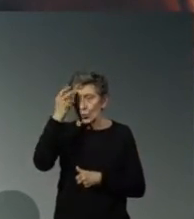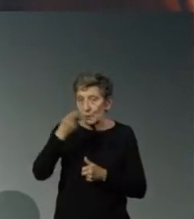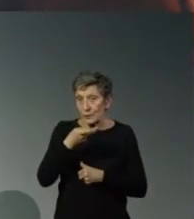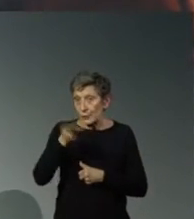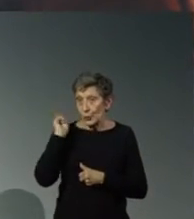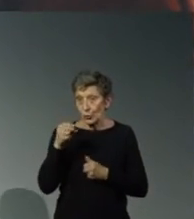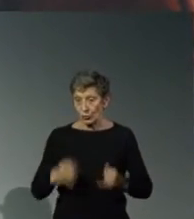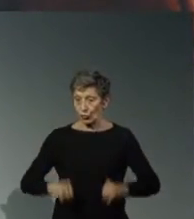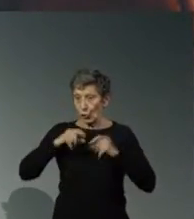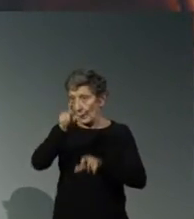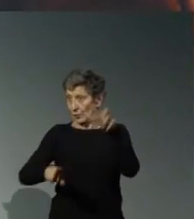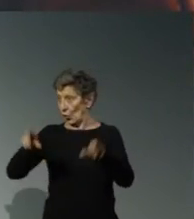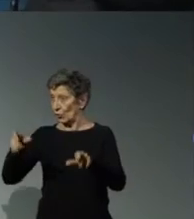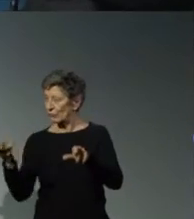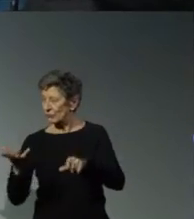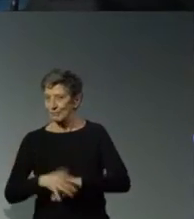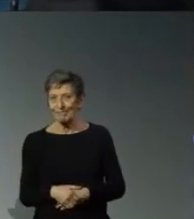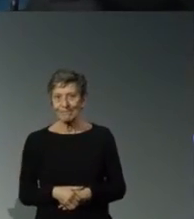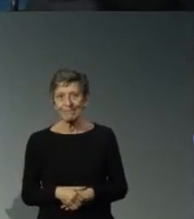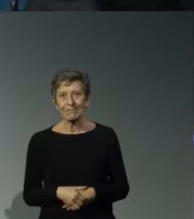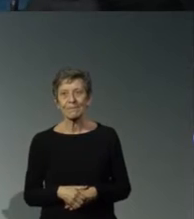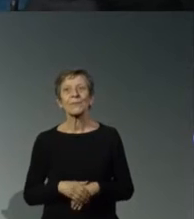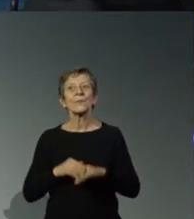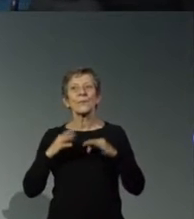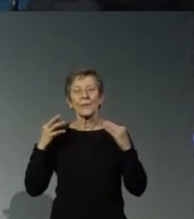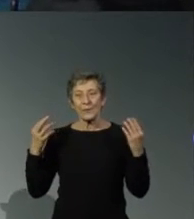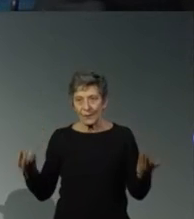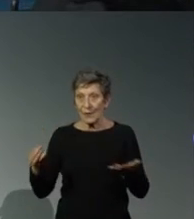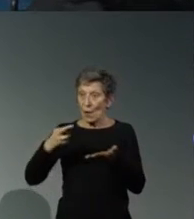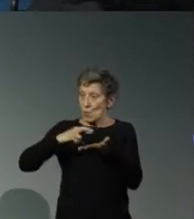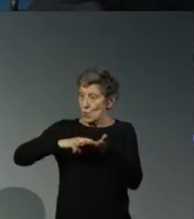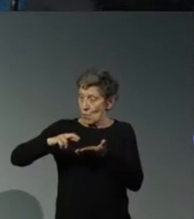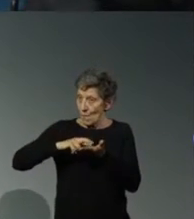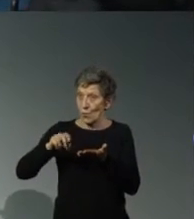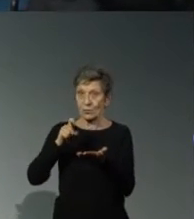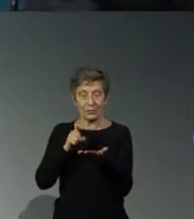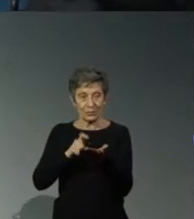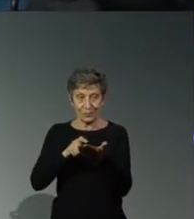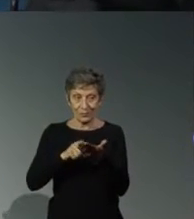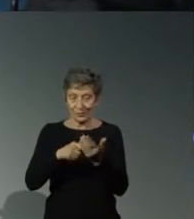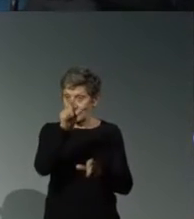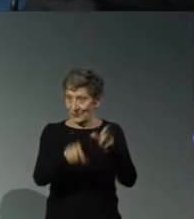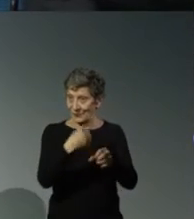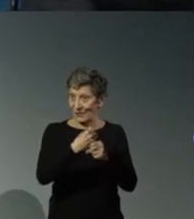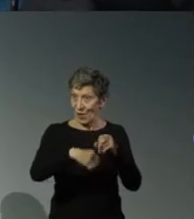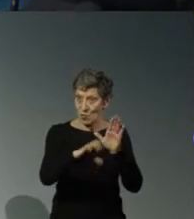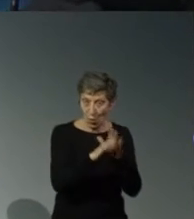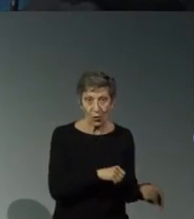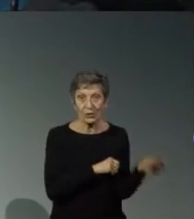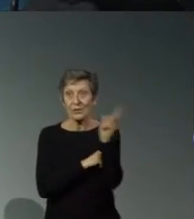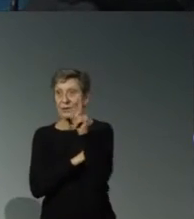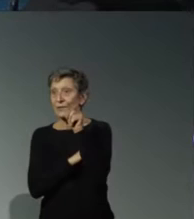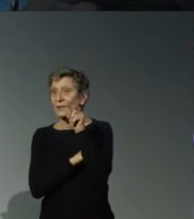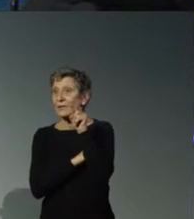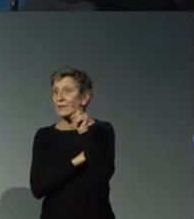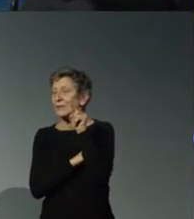personnes. Alors, aux codeurs de votre roman répondent les concepteurs et conceptrices aussi de la